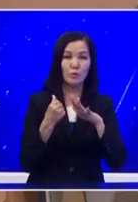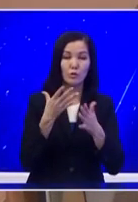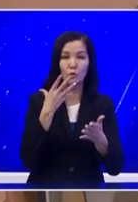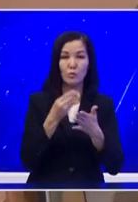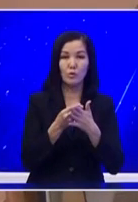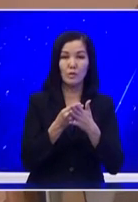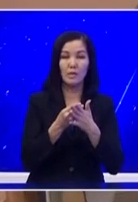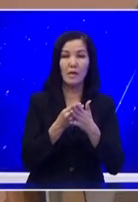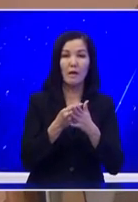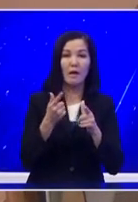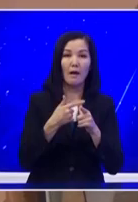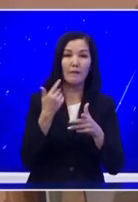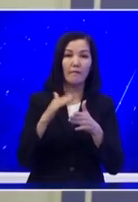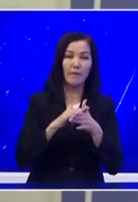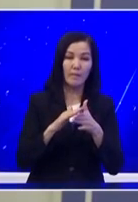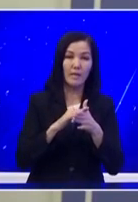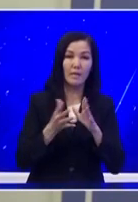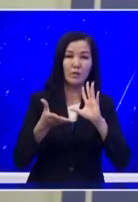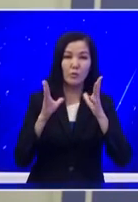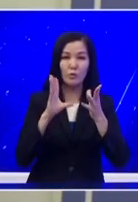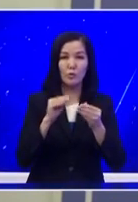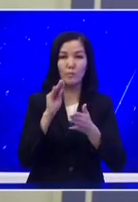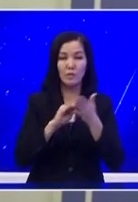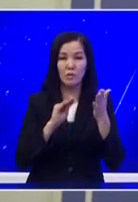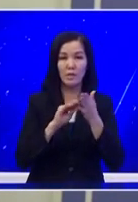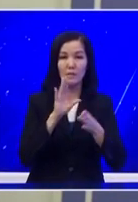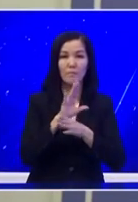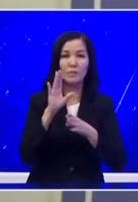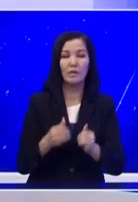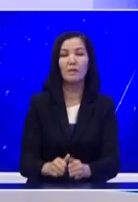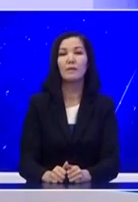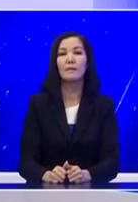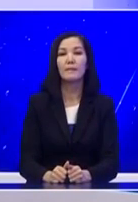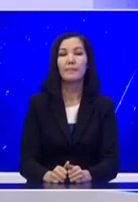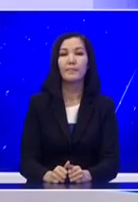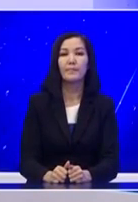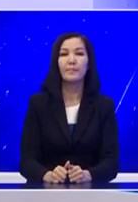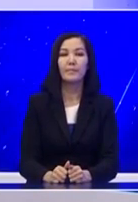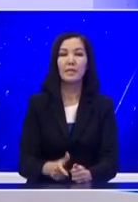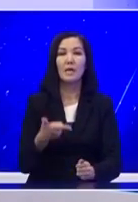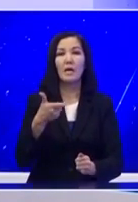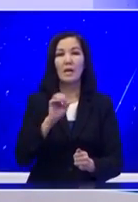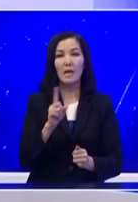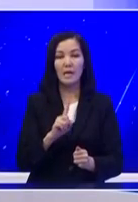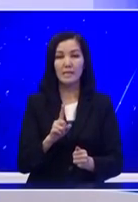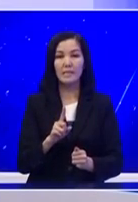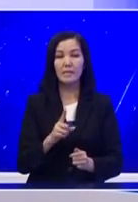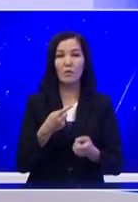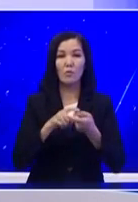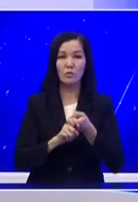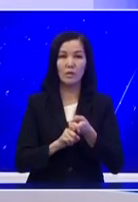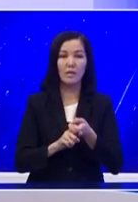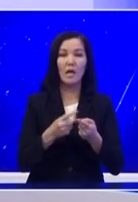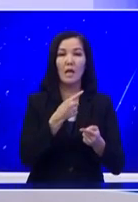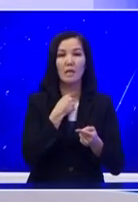түйіндемелерін қалдырған. Роза Дүйсебаева, Надир Хамзин, Жетісу телеарнасы. Көгілдір отын қызығын көріп отыр.